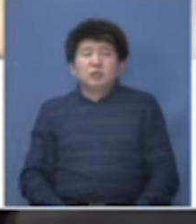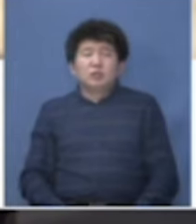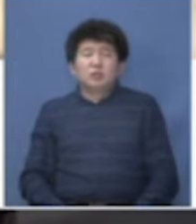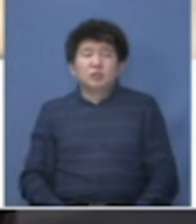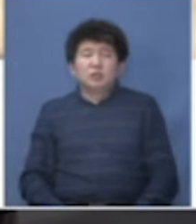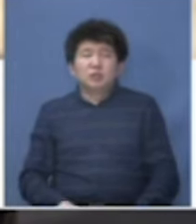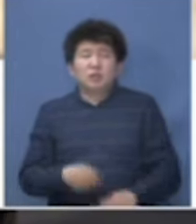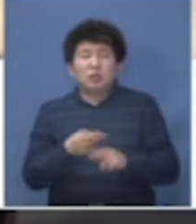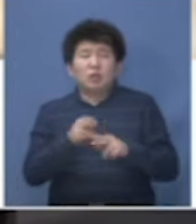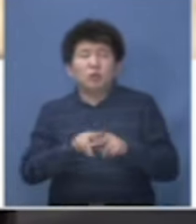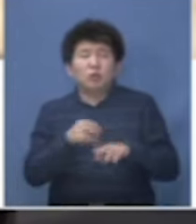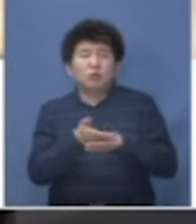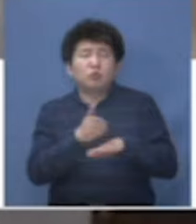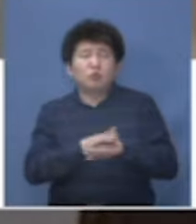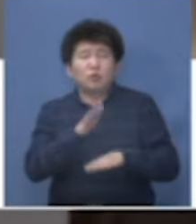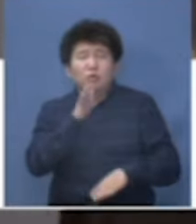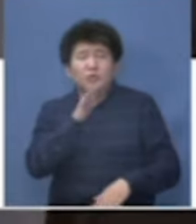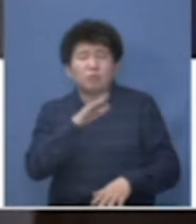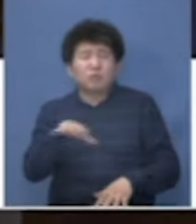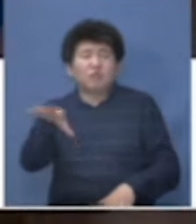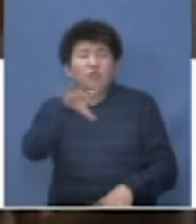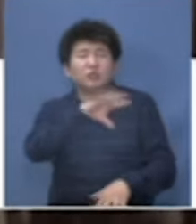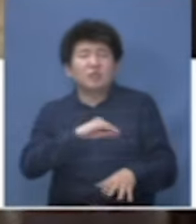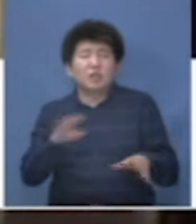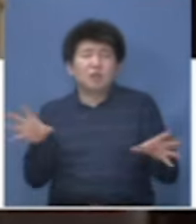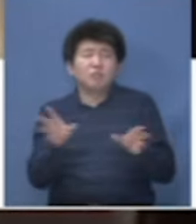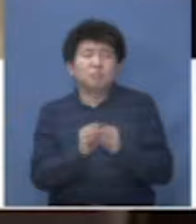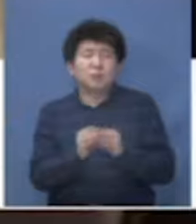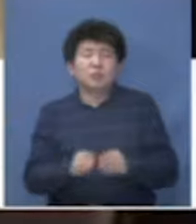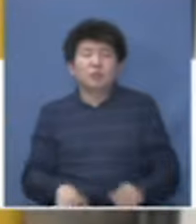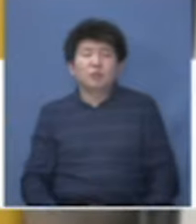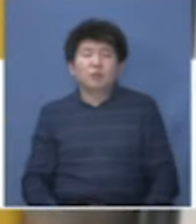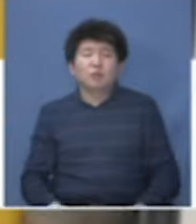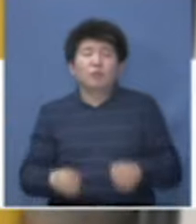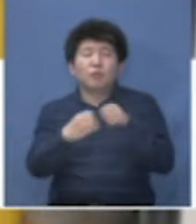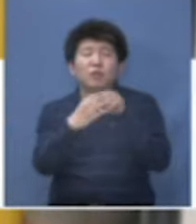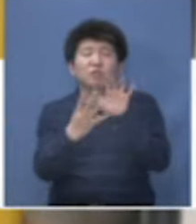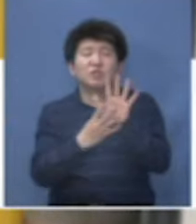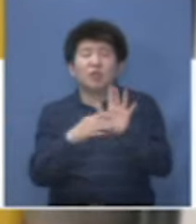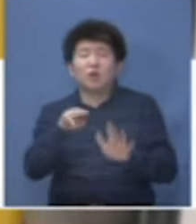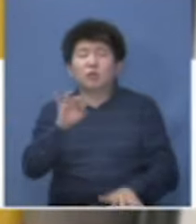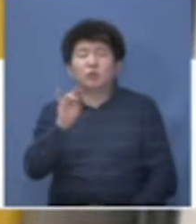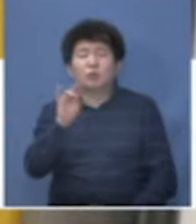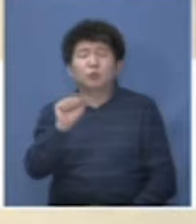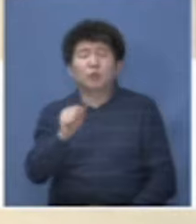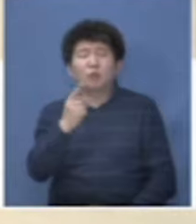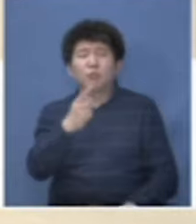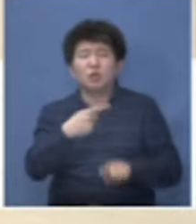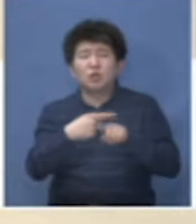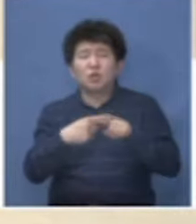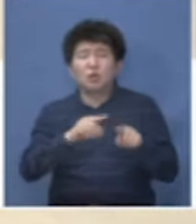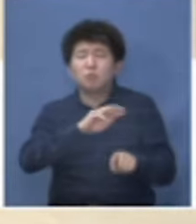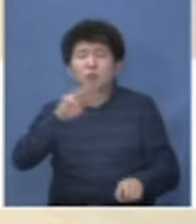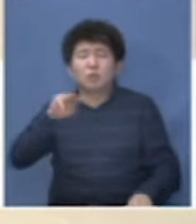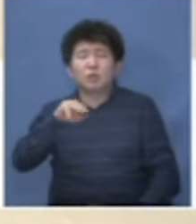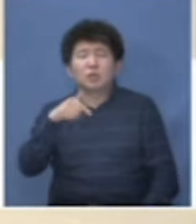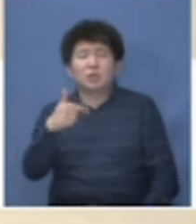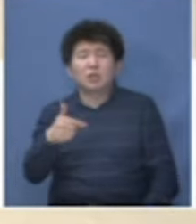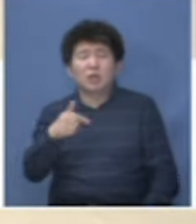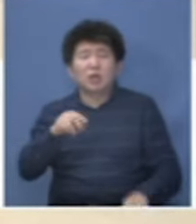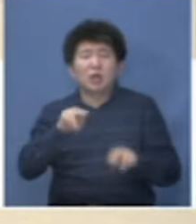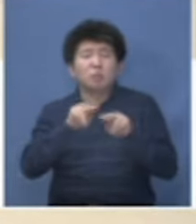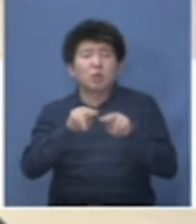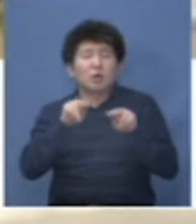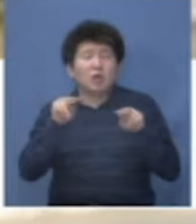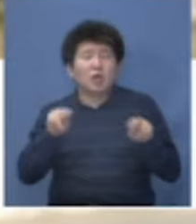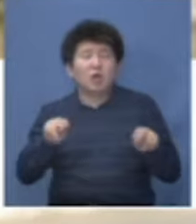қыстауда. Бәріміз біргеміз. Осыған дейін жиналған 19 тонна жүк пен 1,5 миллион қаражат Петропавл халқына